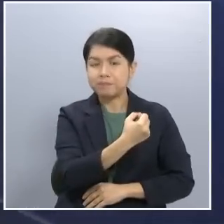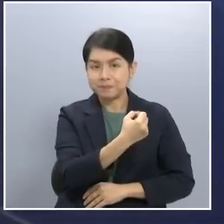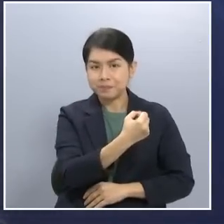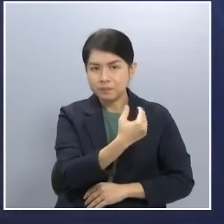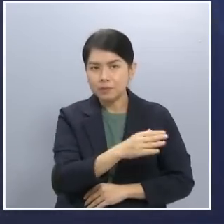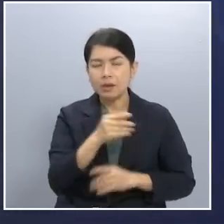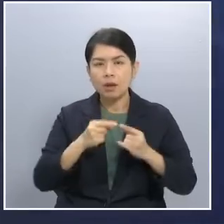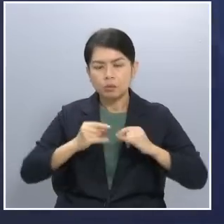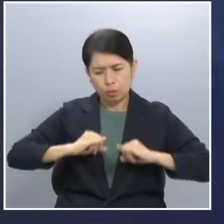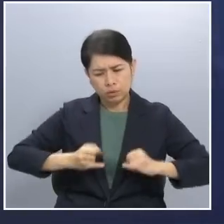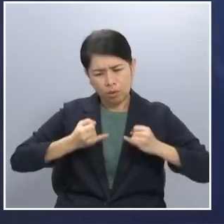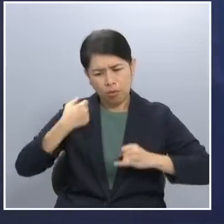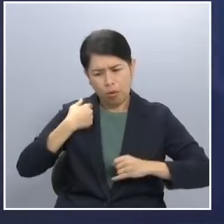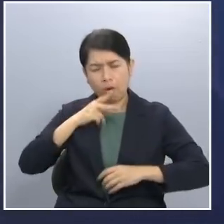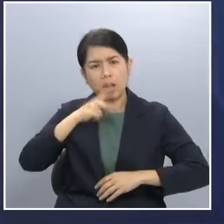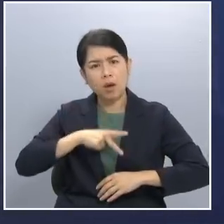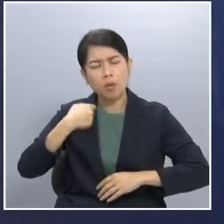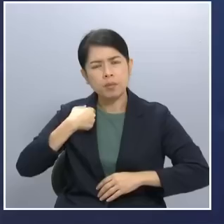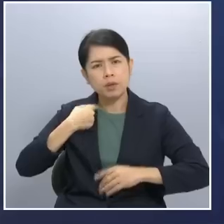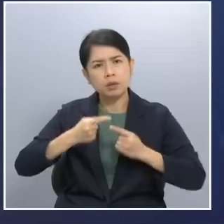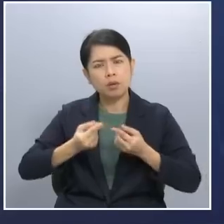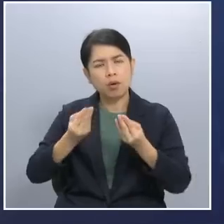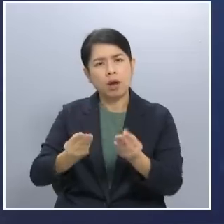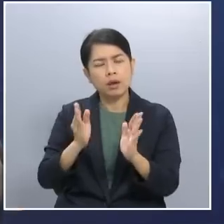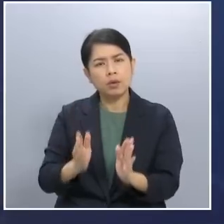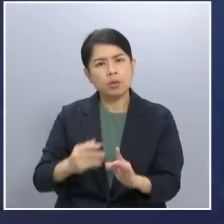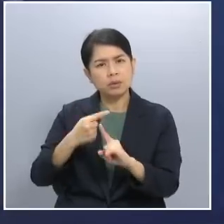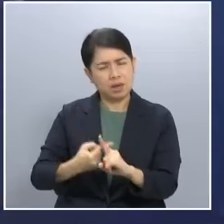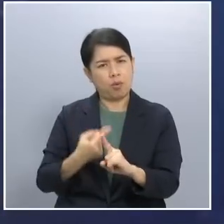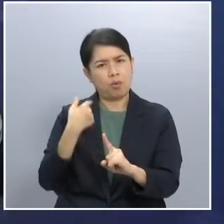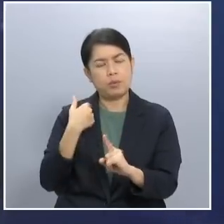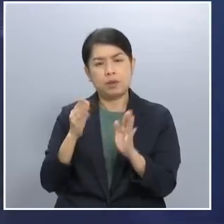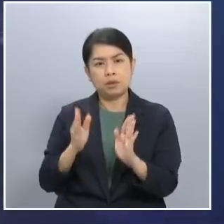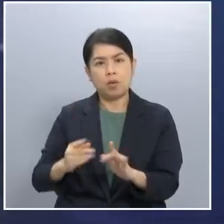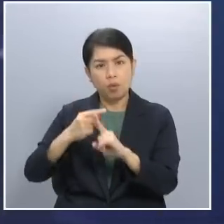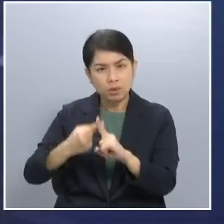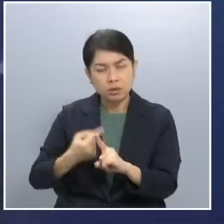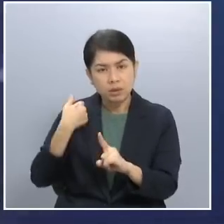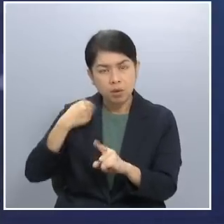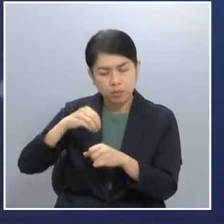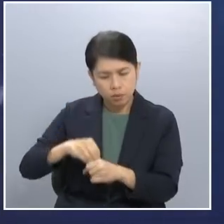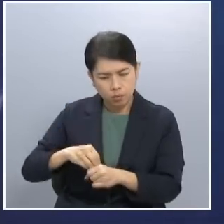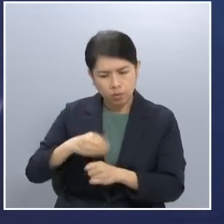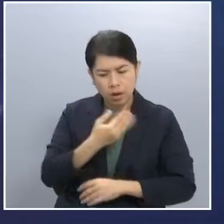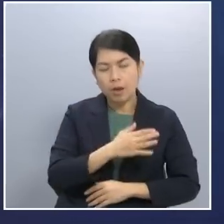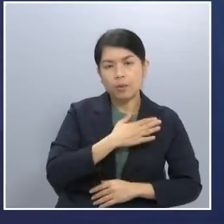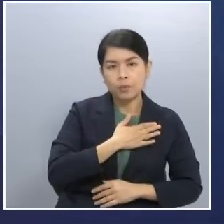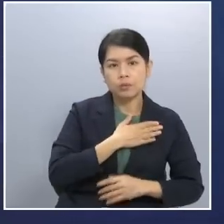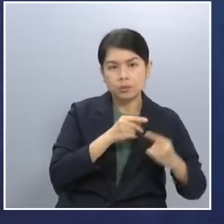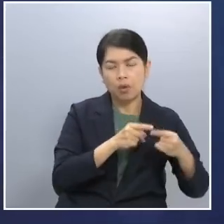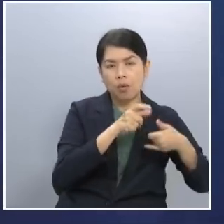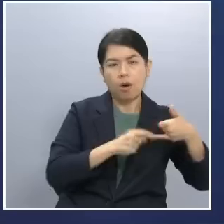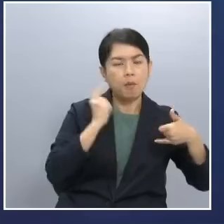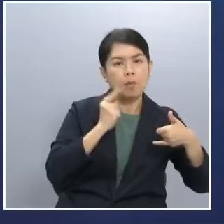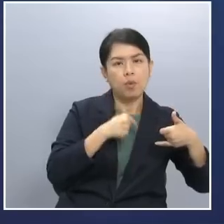ไปปล่อยเช่ามีคนอื่นมาอยู่แล้วก็ไม่ออกเพราะเจ้าของใหม่คือลุงต๋องเนี่ยไปซื้อมาจากทางกรมบังคับคดีซื้อจากทางธนาคารที่เขาจะข